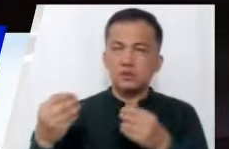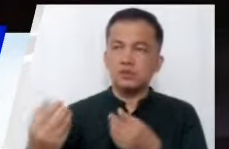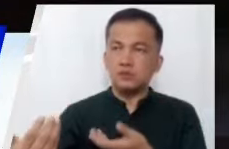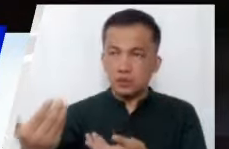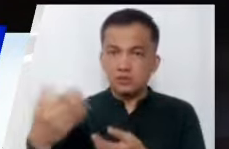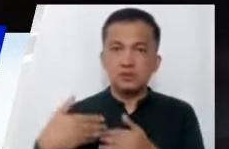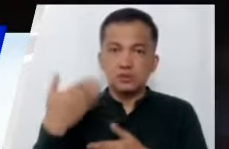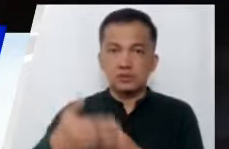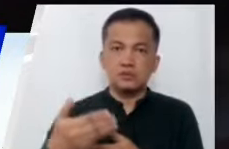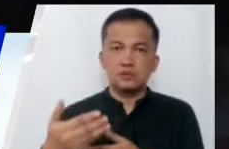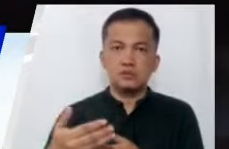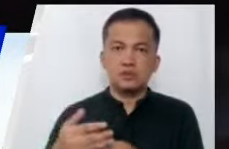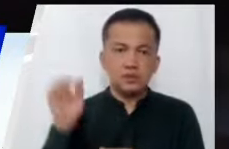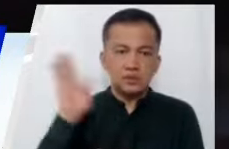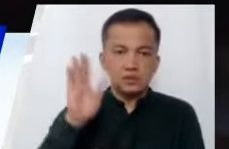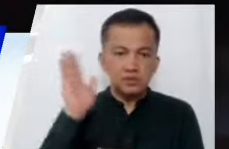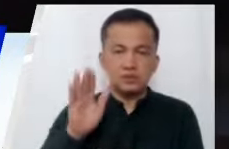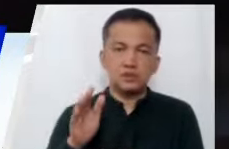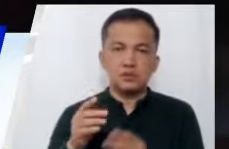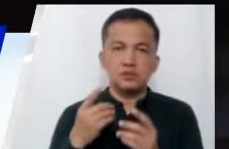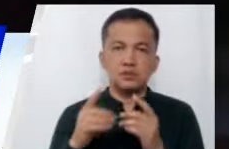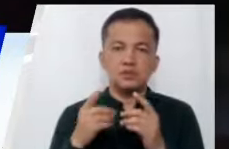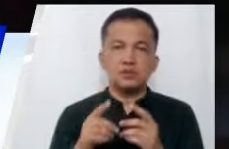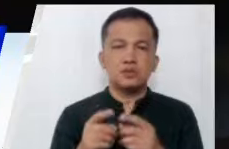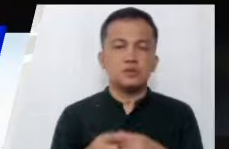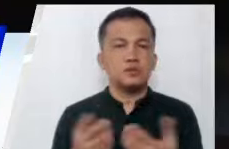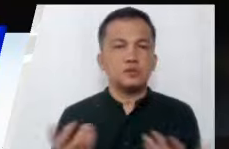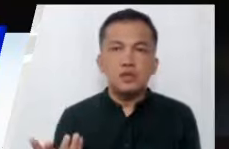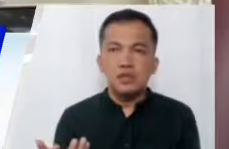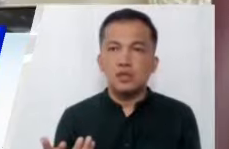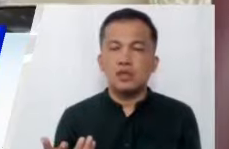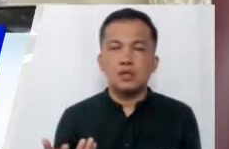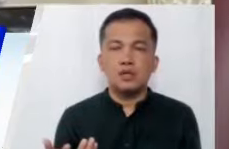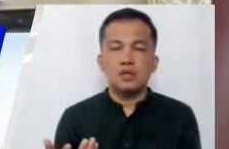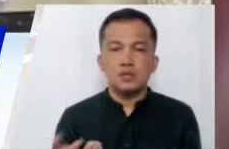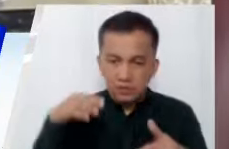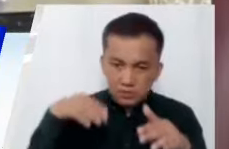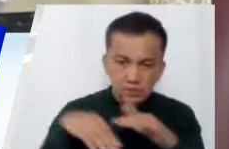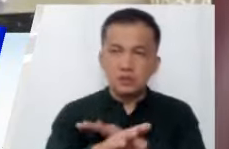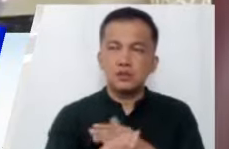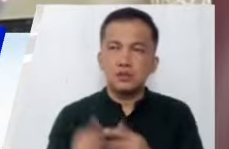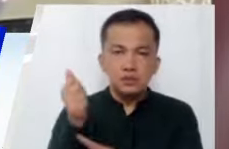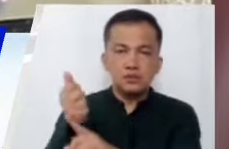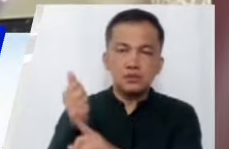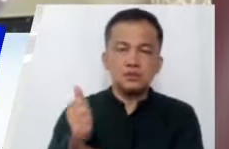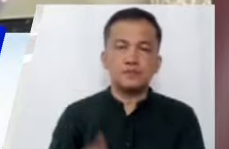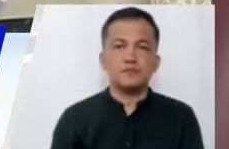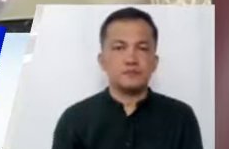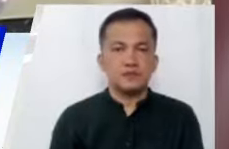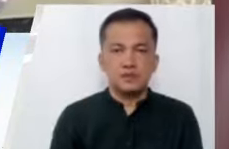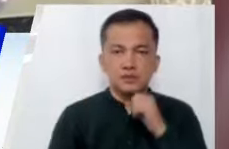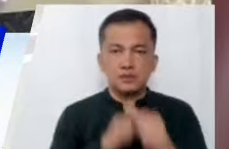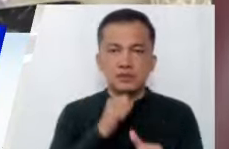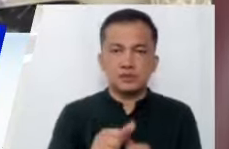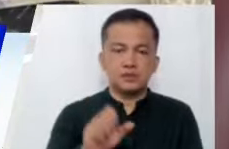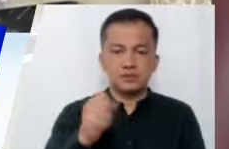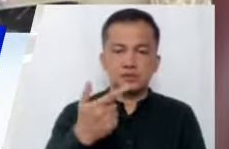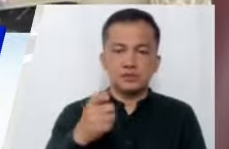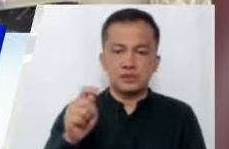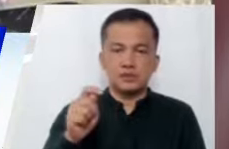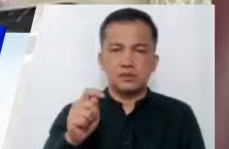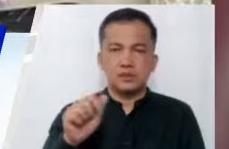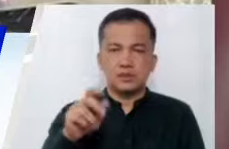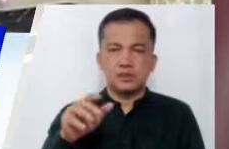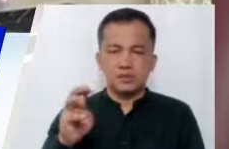like that on your door. Like back and then this entered. Pero itinanggiya ni House Sergeant at Arms Retired Police